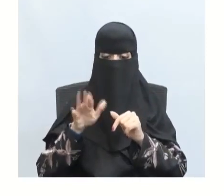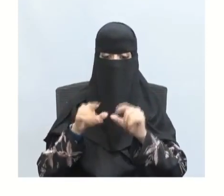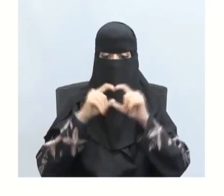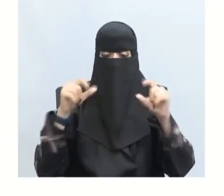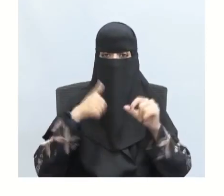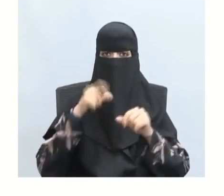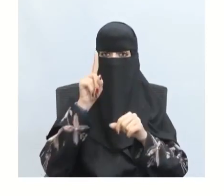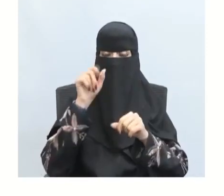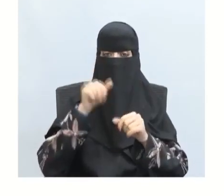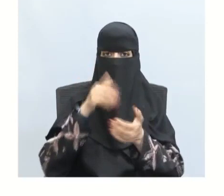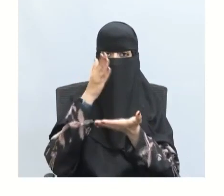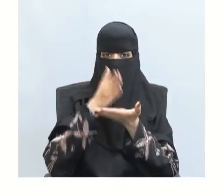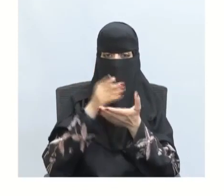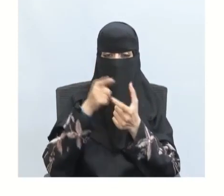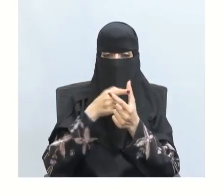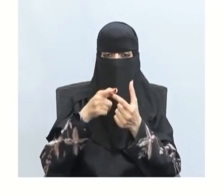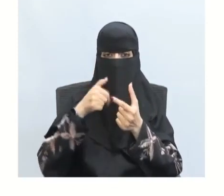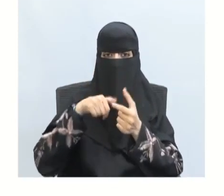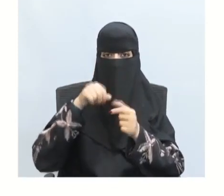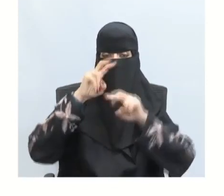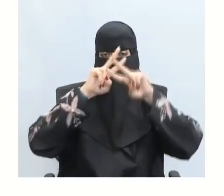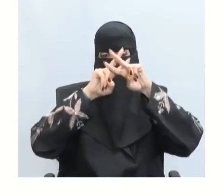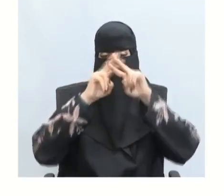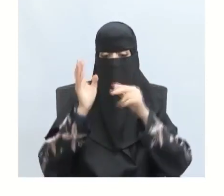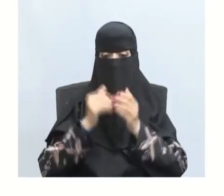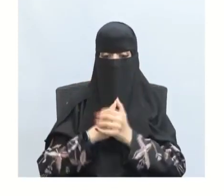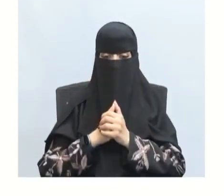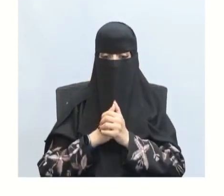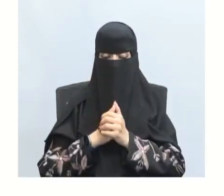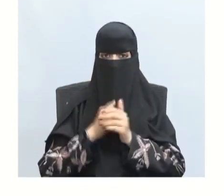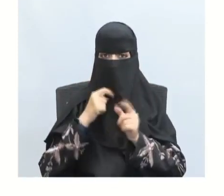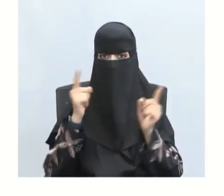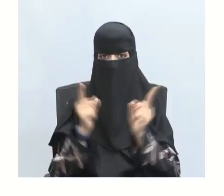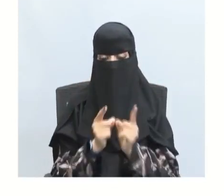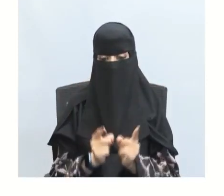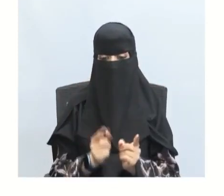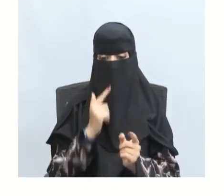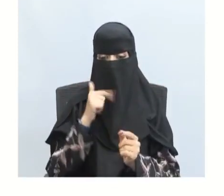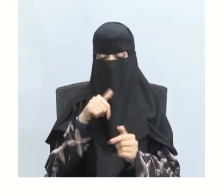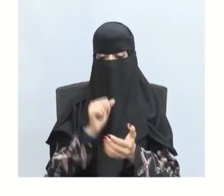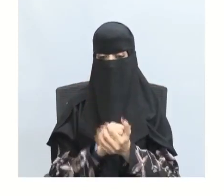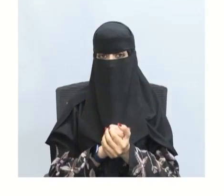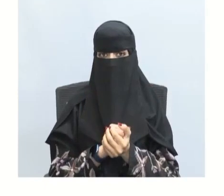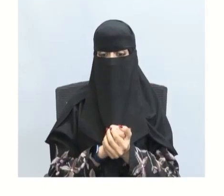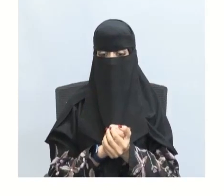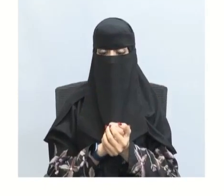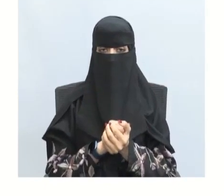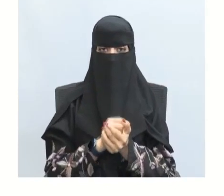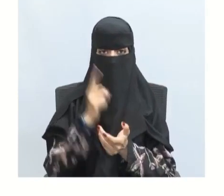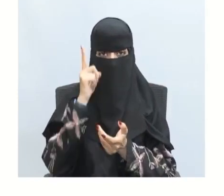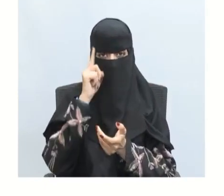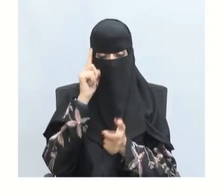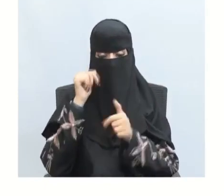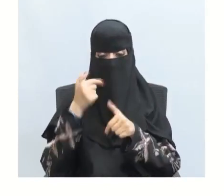الجواب هو الوسط بين النجوم الخلاصه عزيزي الطالب عزيزتي الطالبه